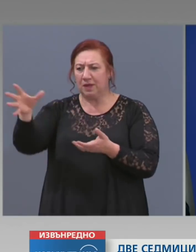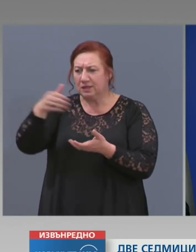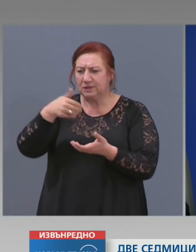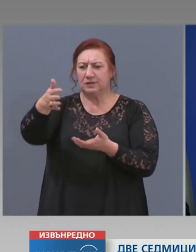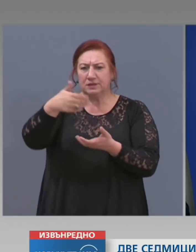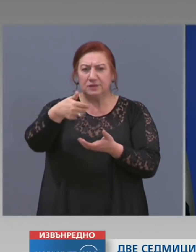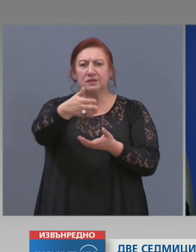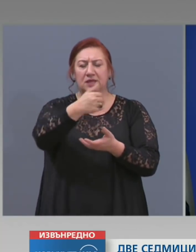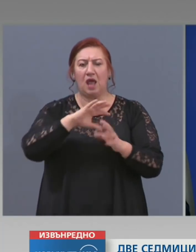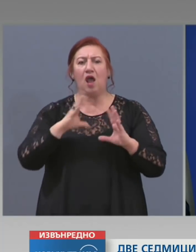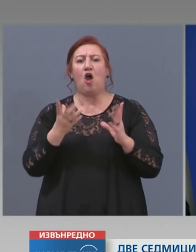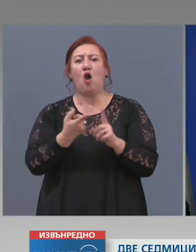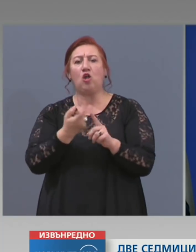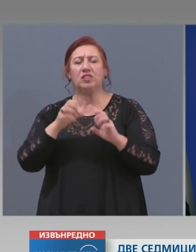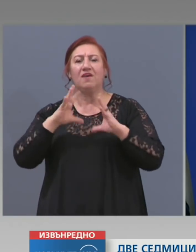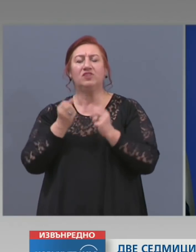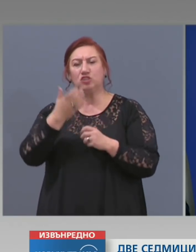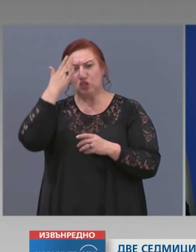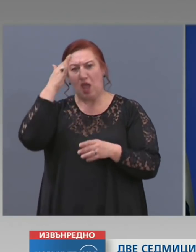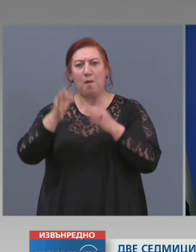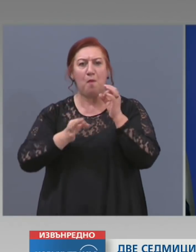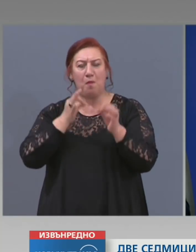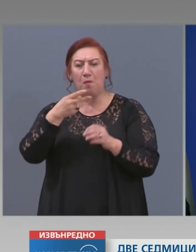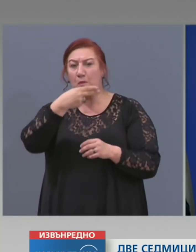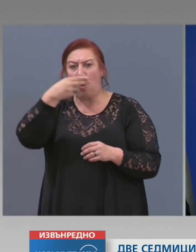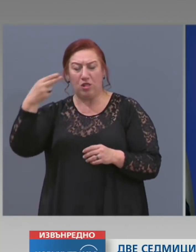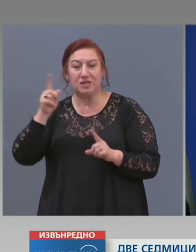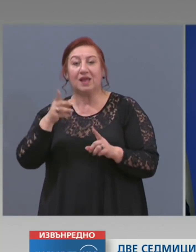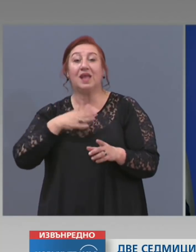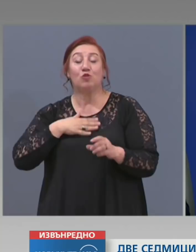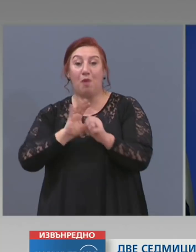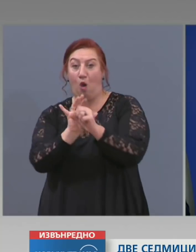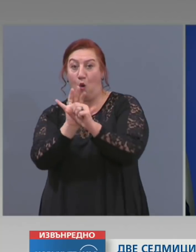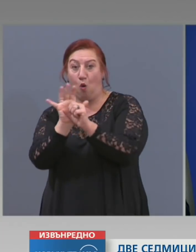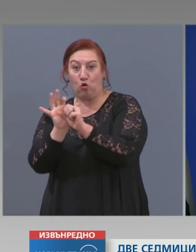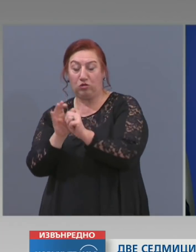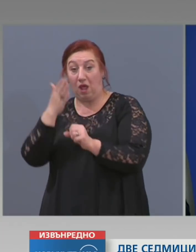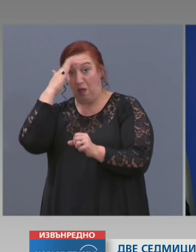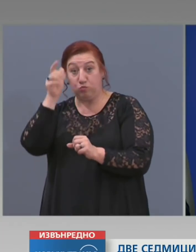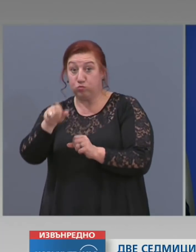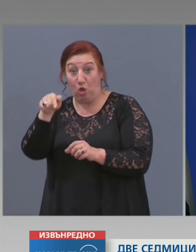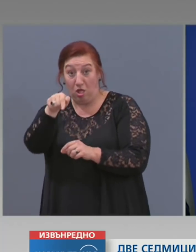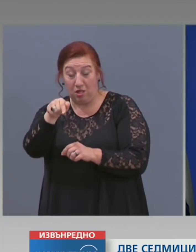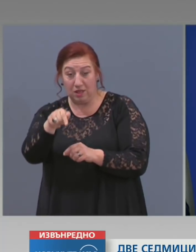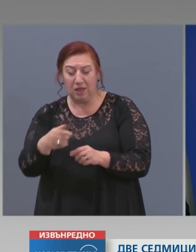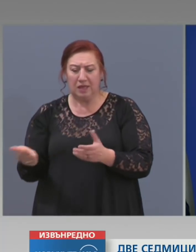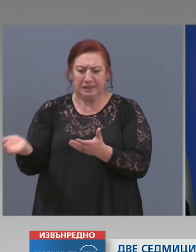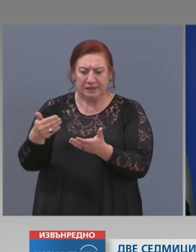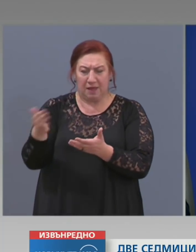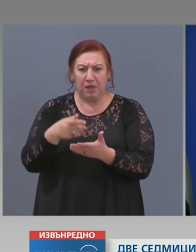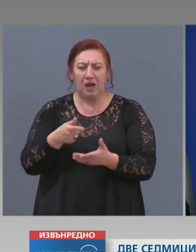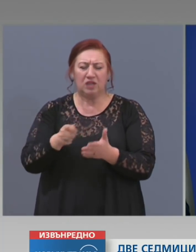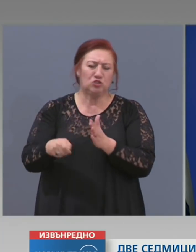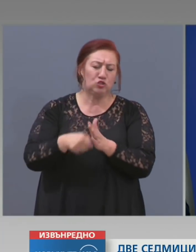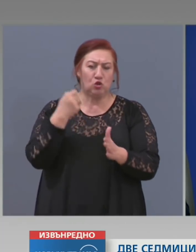болнични заведения, които има коронавирус заразени, този биологичен отпадък, под особено строг надзор да